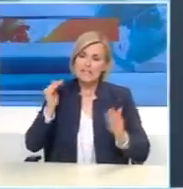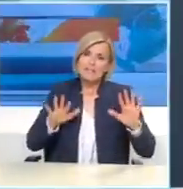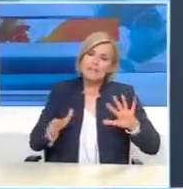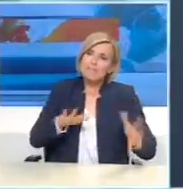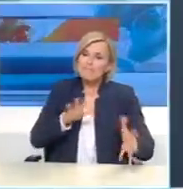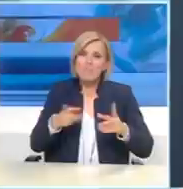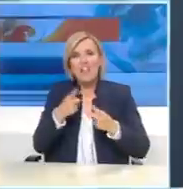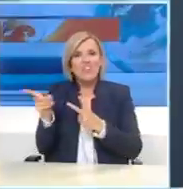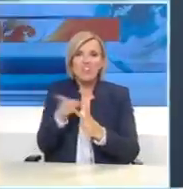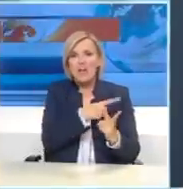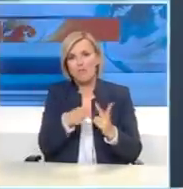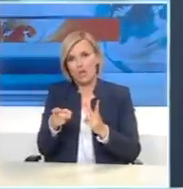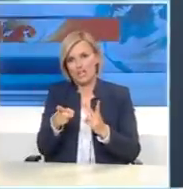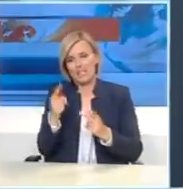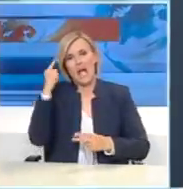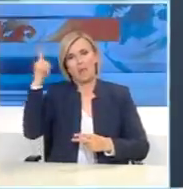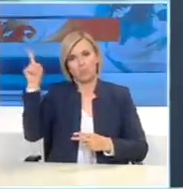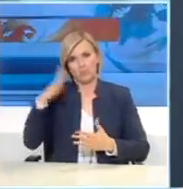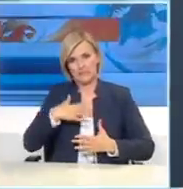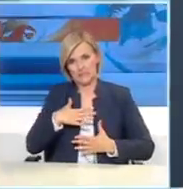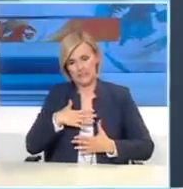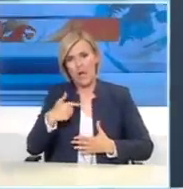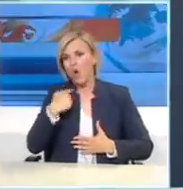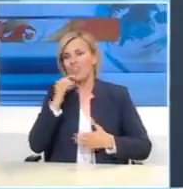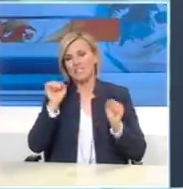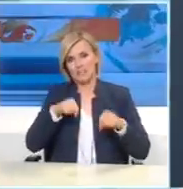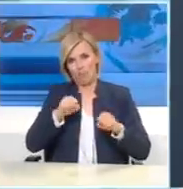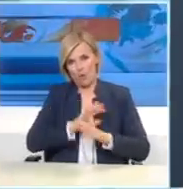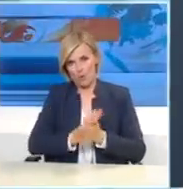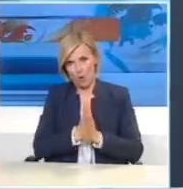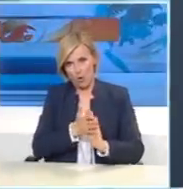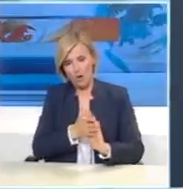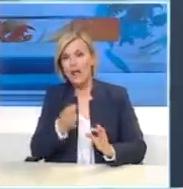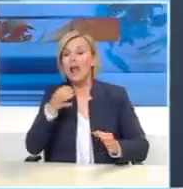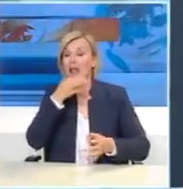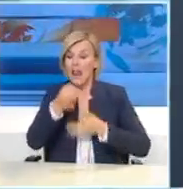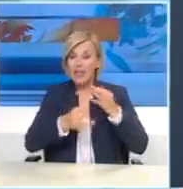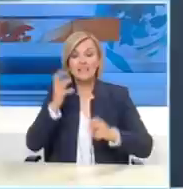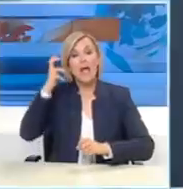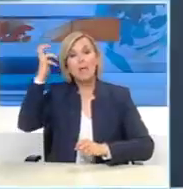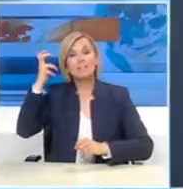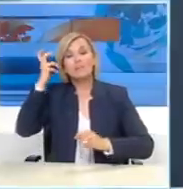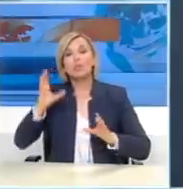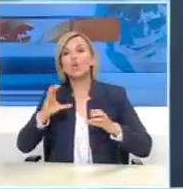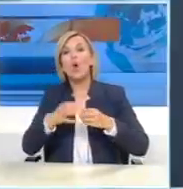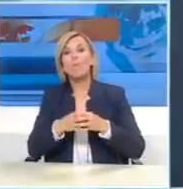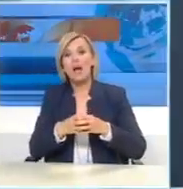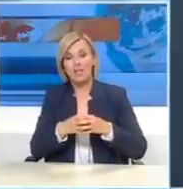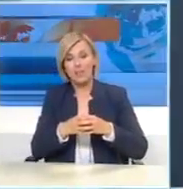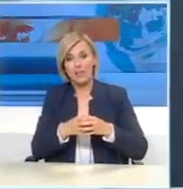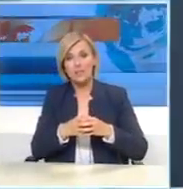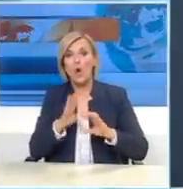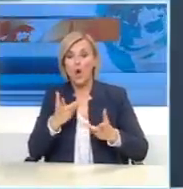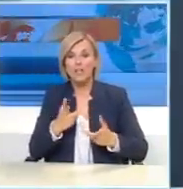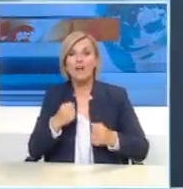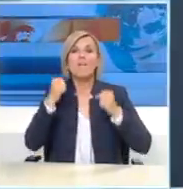αναπτύσσει προστατεύουν. Εγώ δεν σύμφωνα με αυτή την τοποθέτηση. Και μια δεύτερη τοποθέτηση, η οποία ακούγεται από επιστημονικές ομάδες εγνωσμένου κύρους, ότι